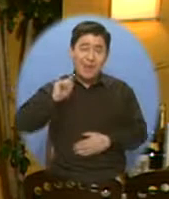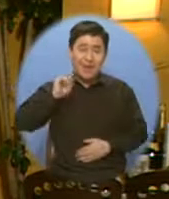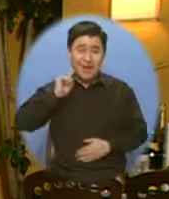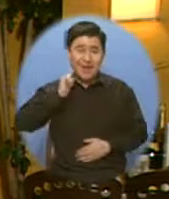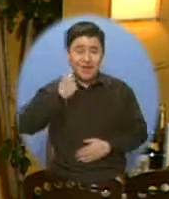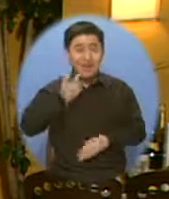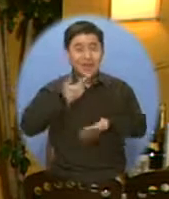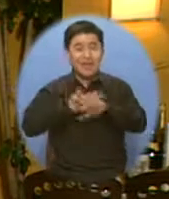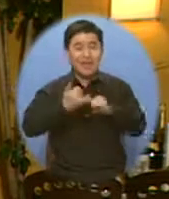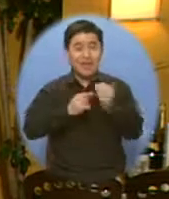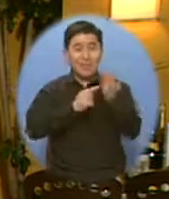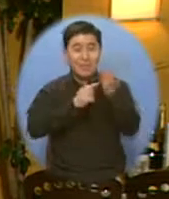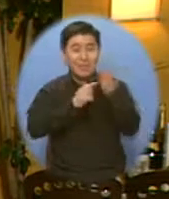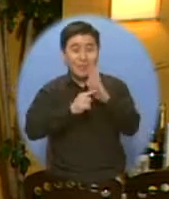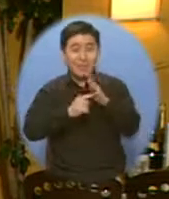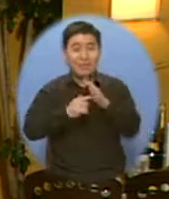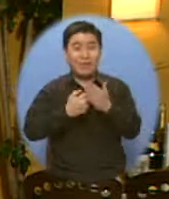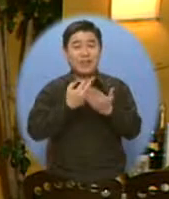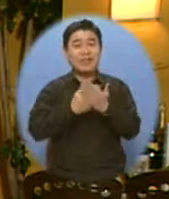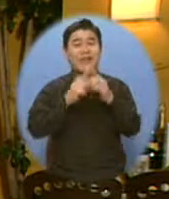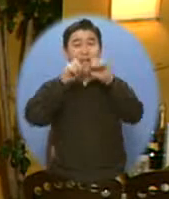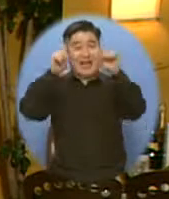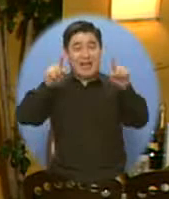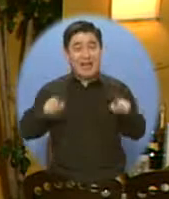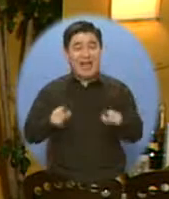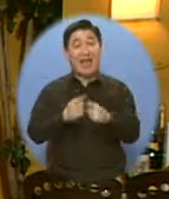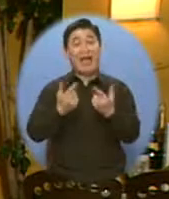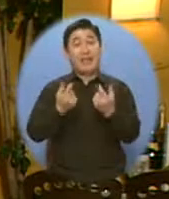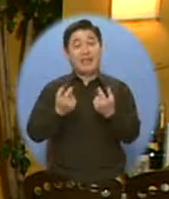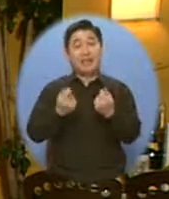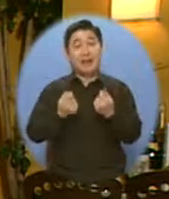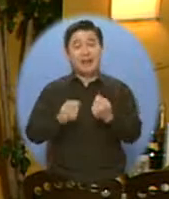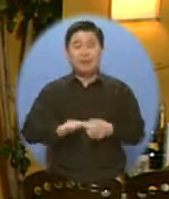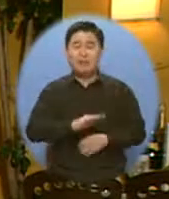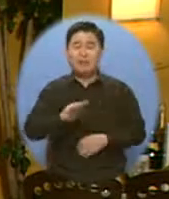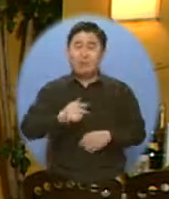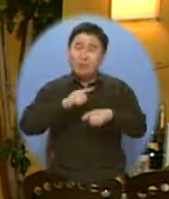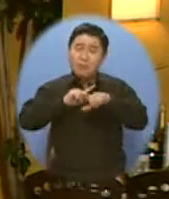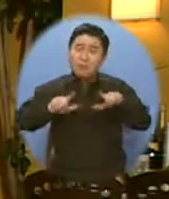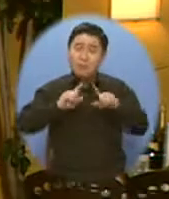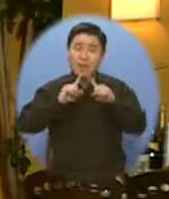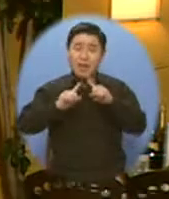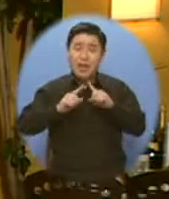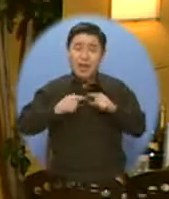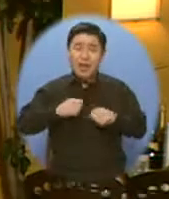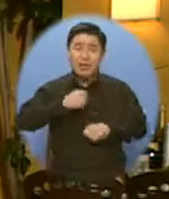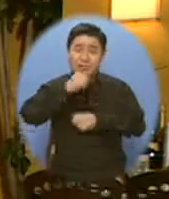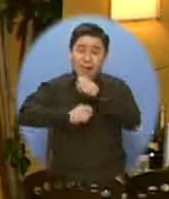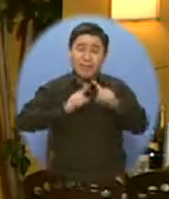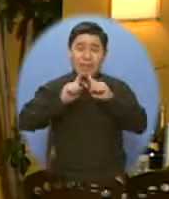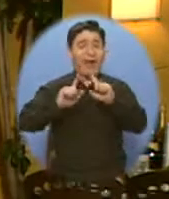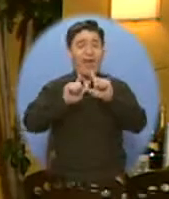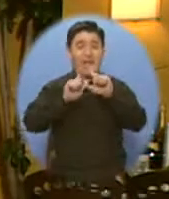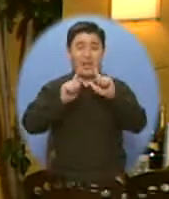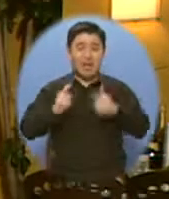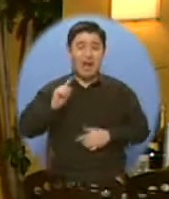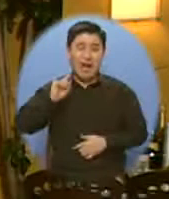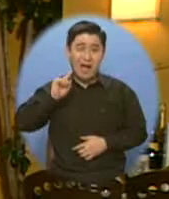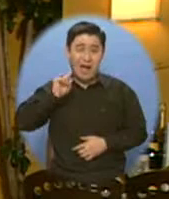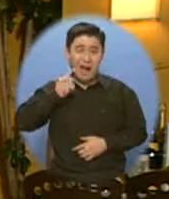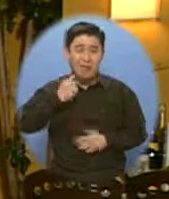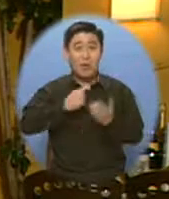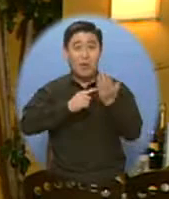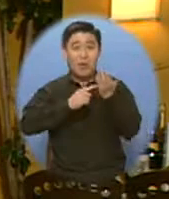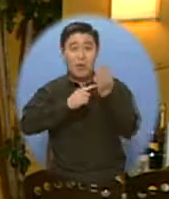남에게 보여주는 창이 밴 것입니다 우리가 흔히 될 말을 낭만 하는 것이 아니라 아름다운 표현을